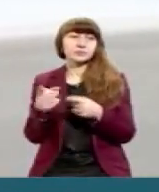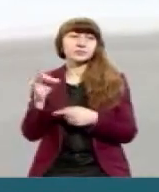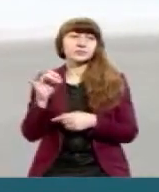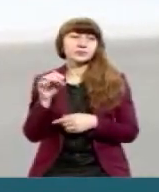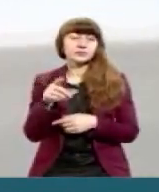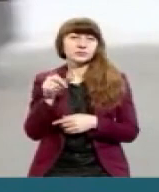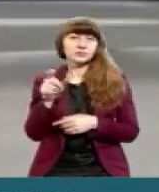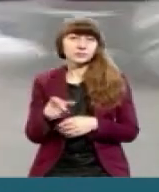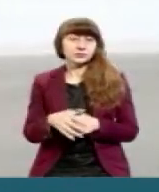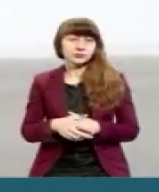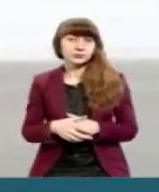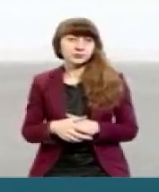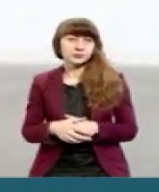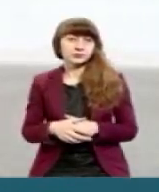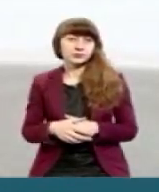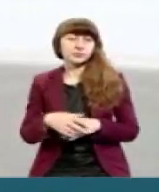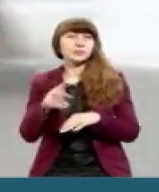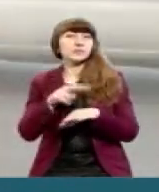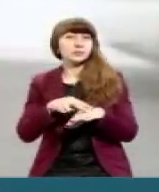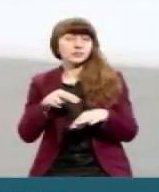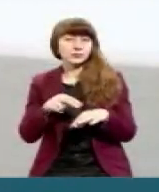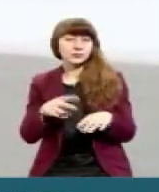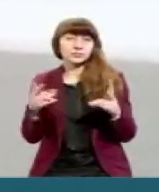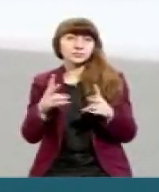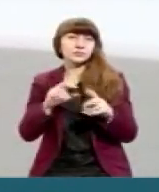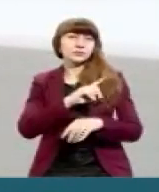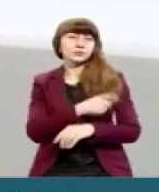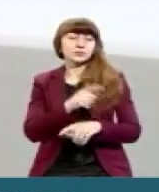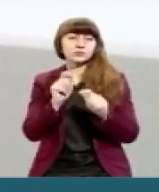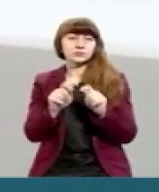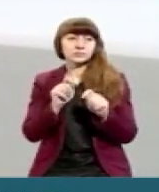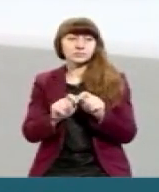әкімдерімен учаскелік полиция қызметкерлері бақылауды күшейтулері